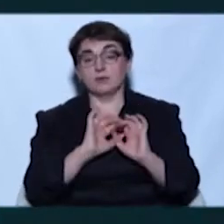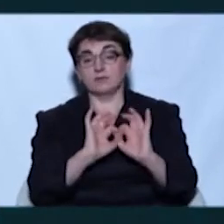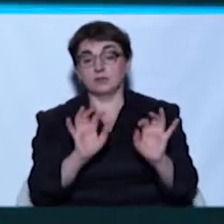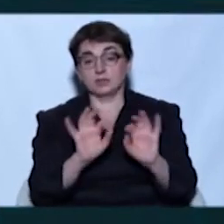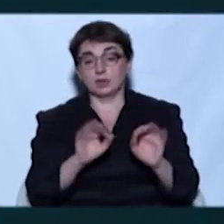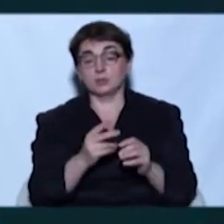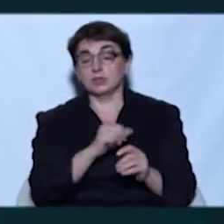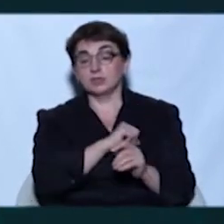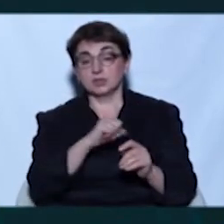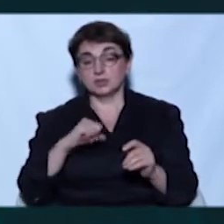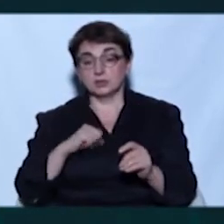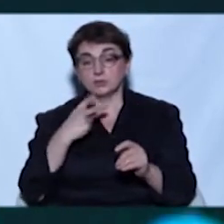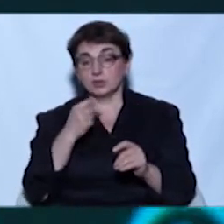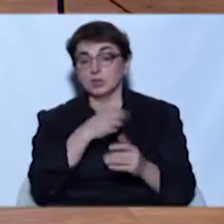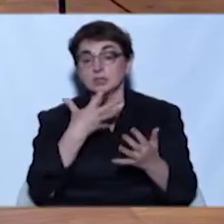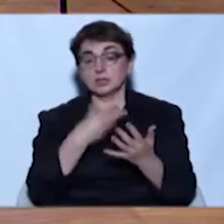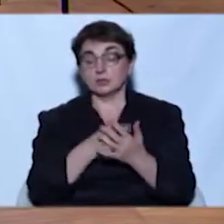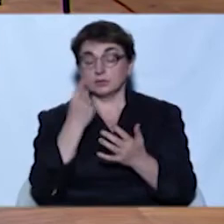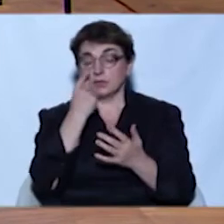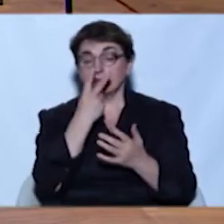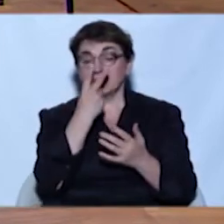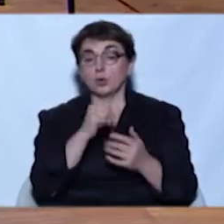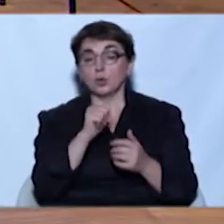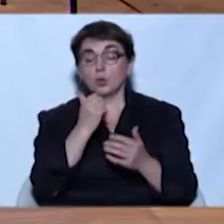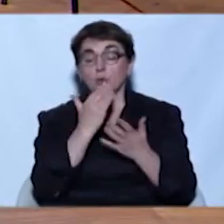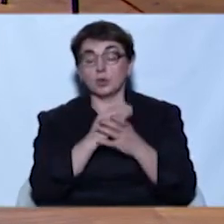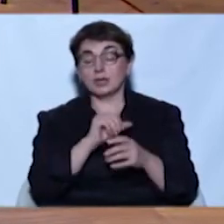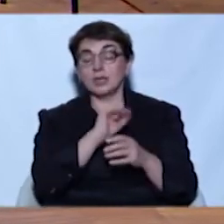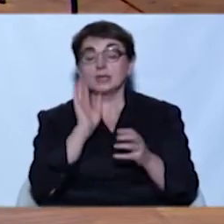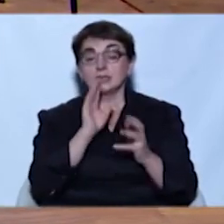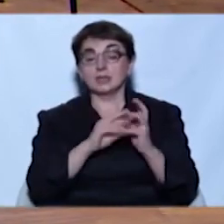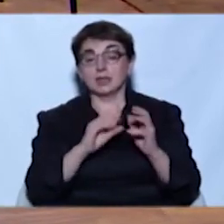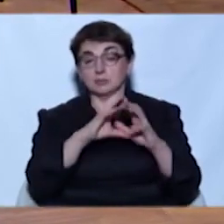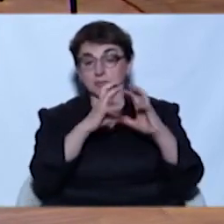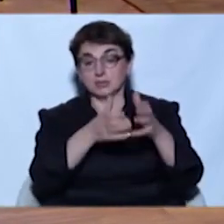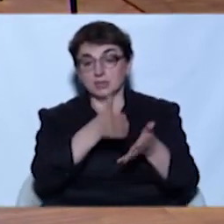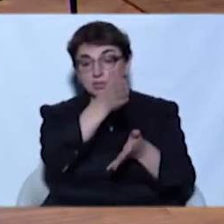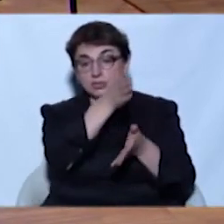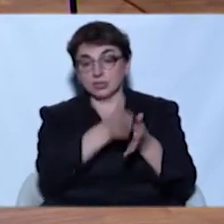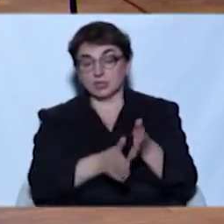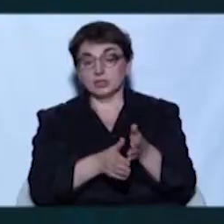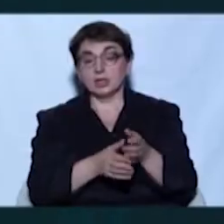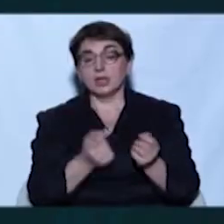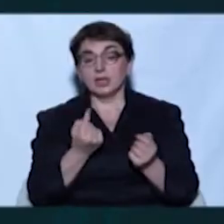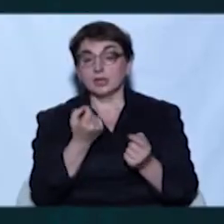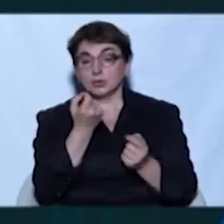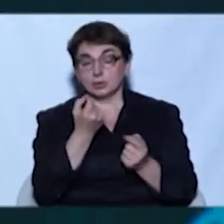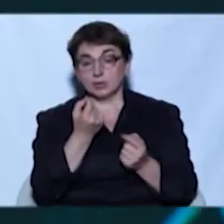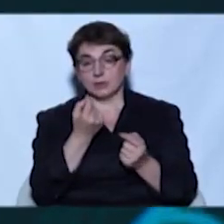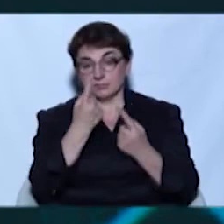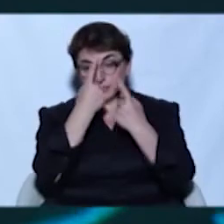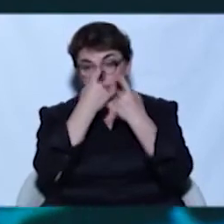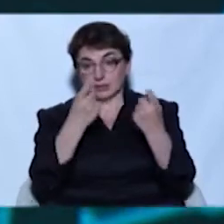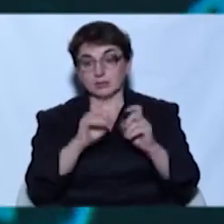ნახოთ თქვენი თვალით, ნახოთ როგორ გამოიყურება დედამიწა ჭრილში. Ეხლა მინდა პატარა განცხადება